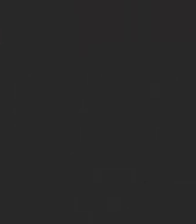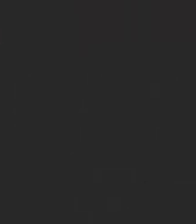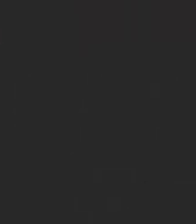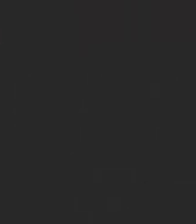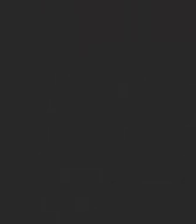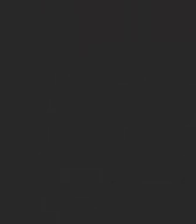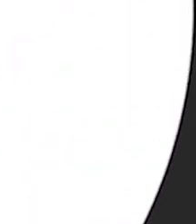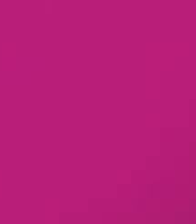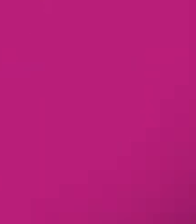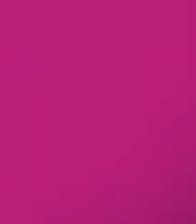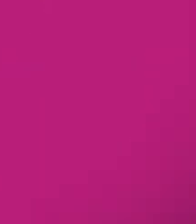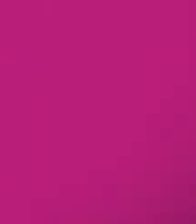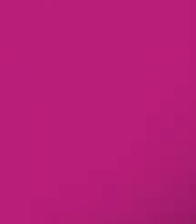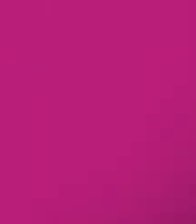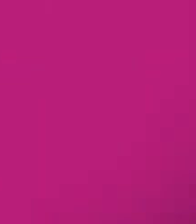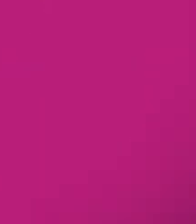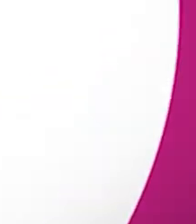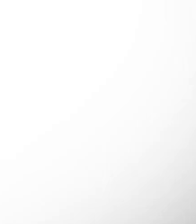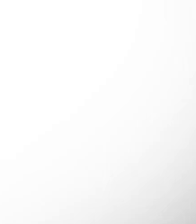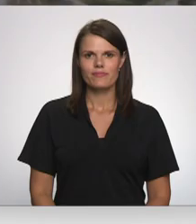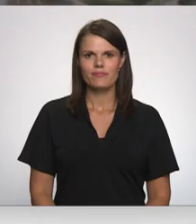Re, viss ēters ir te!